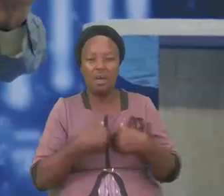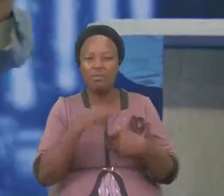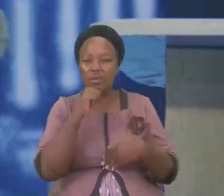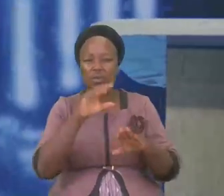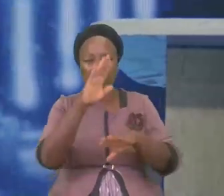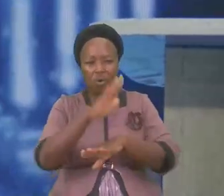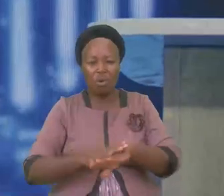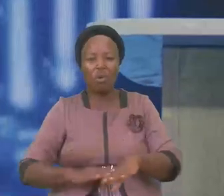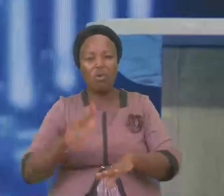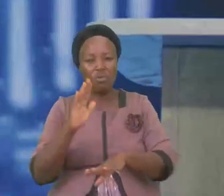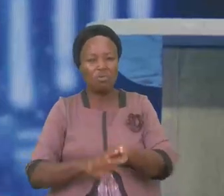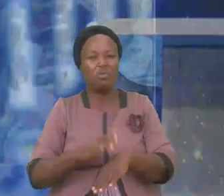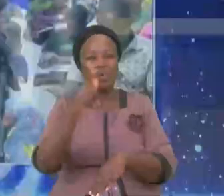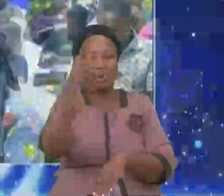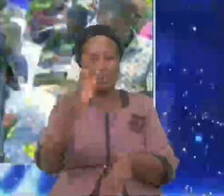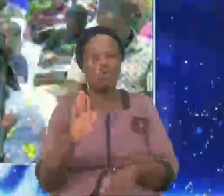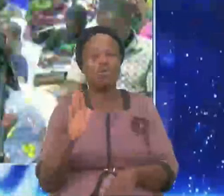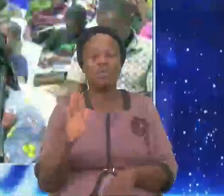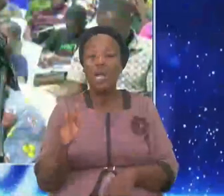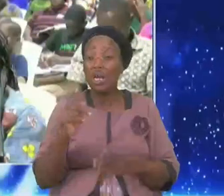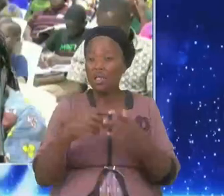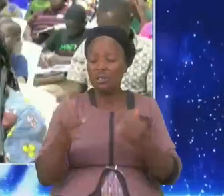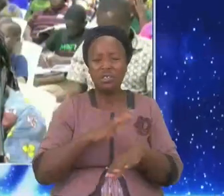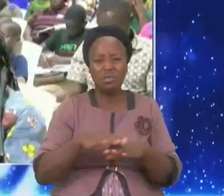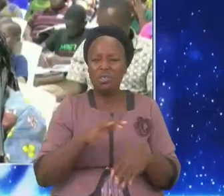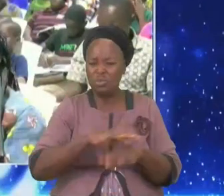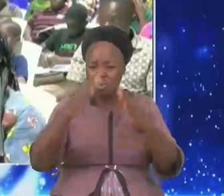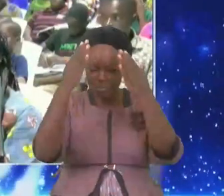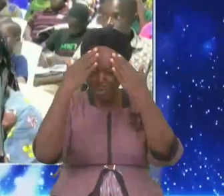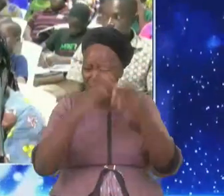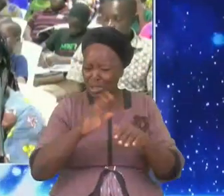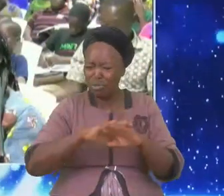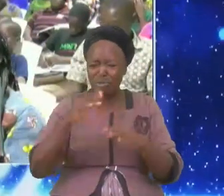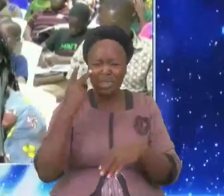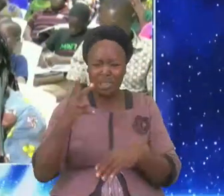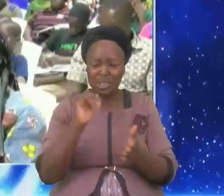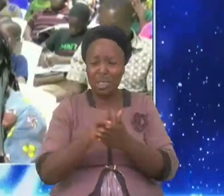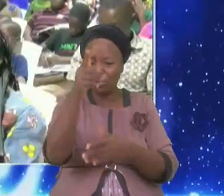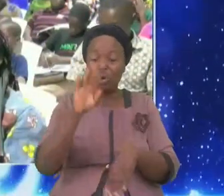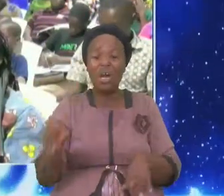Alors, il est arrivé à un moment donné dans Judas, quand Dieu